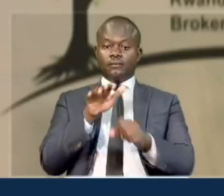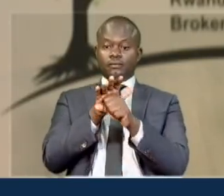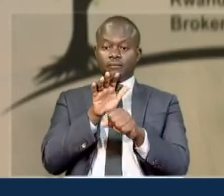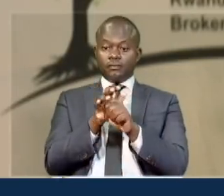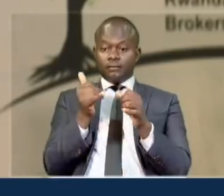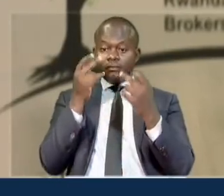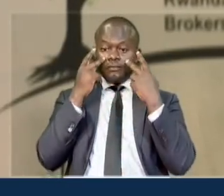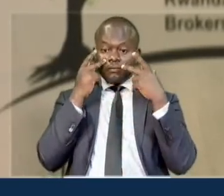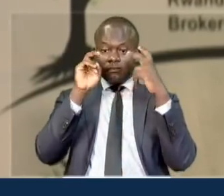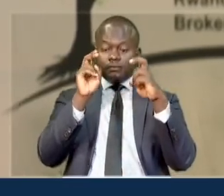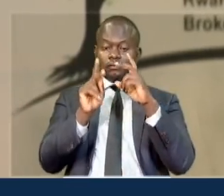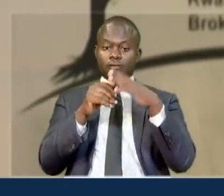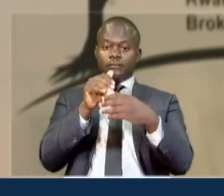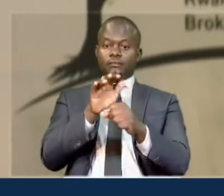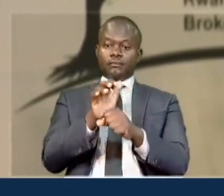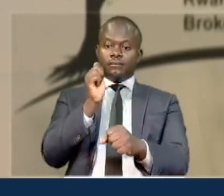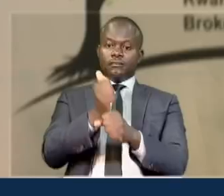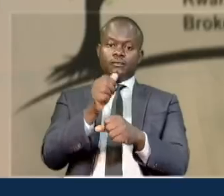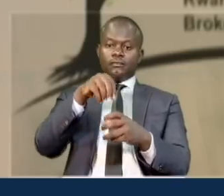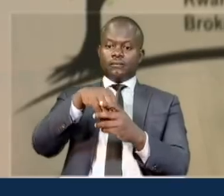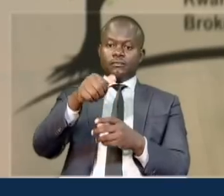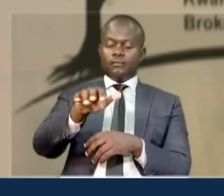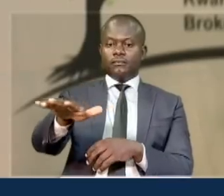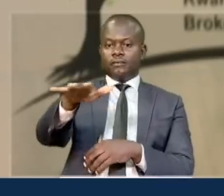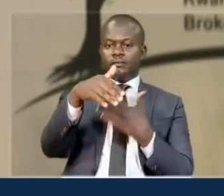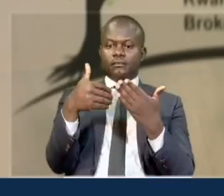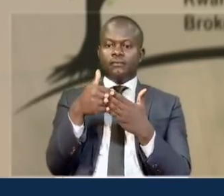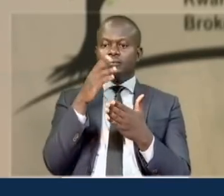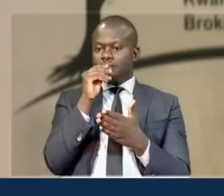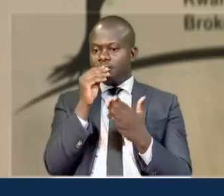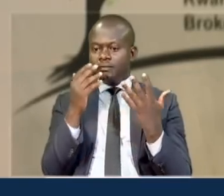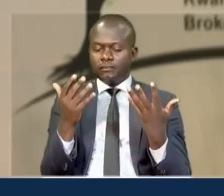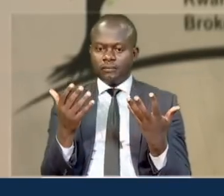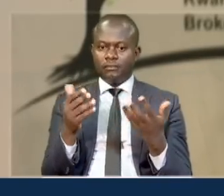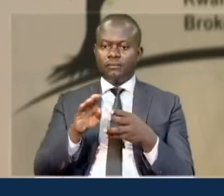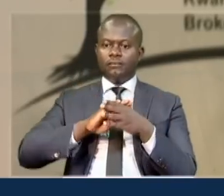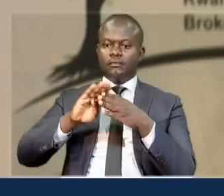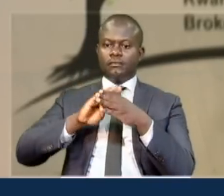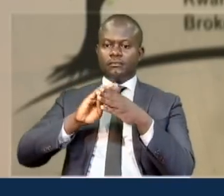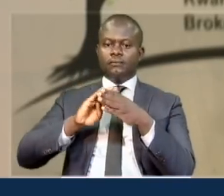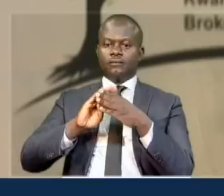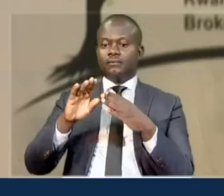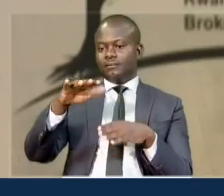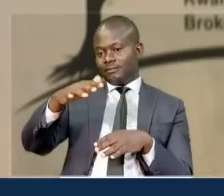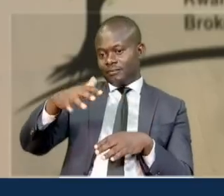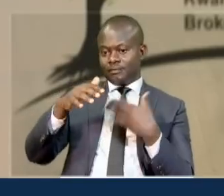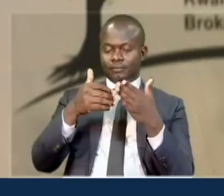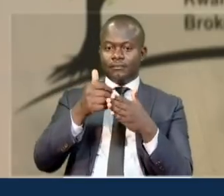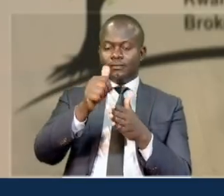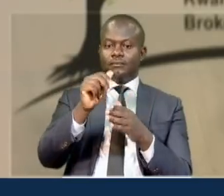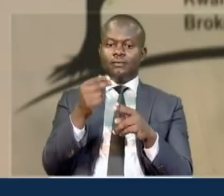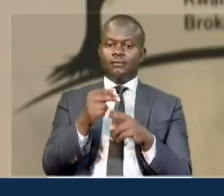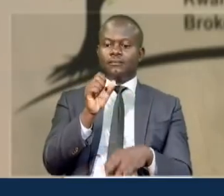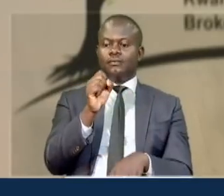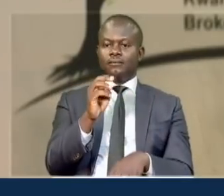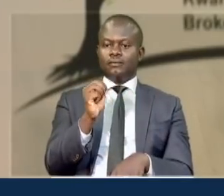yuko abantu benshi bakora muri ziriya navuga business ziciriritse arizo bita